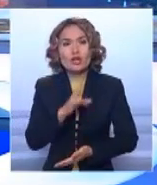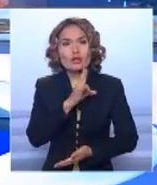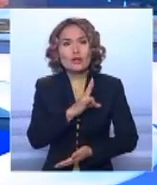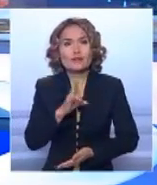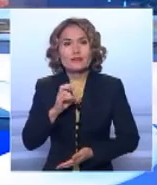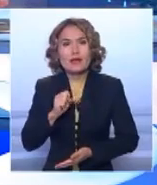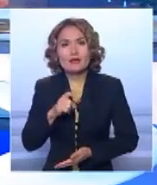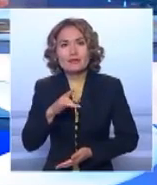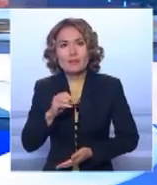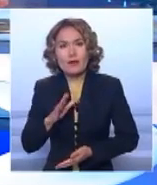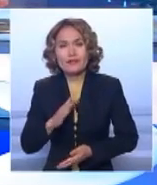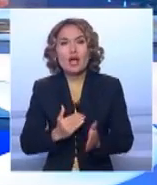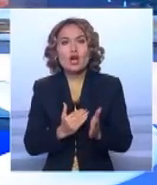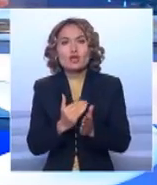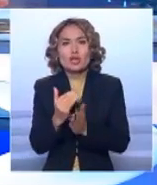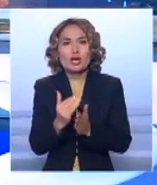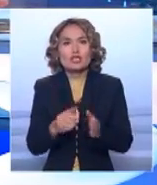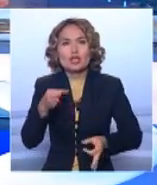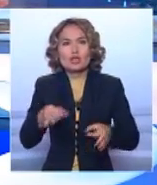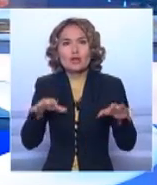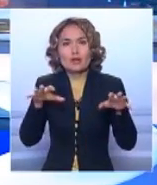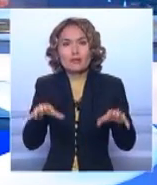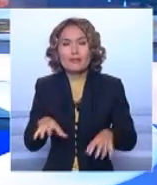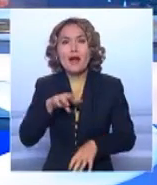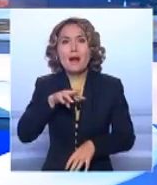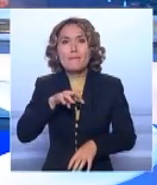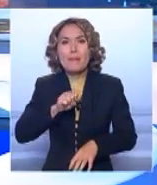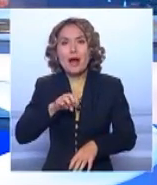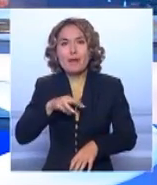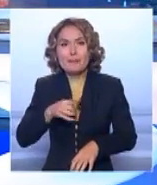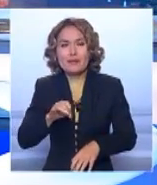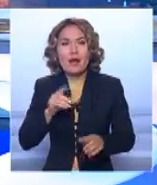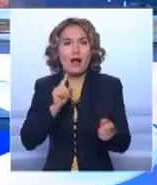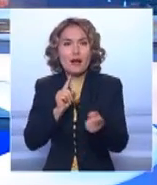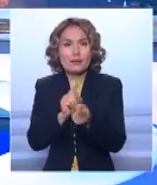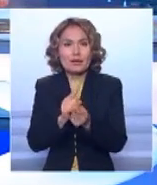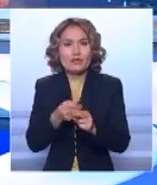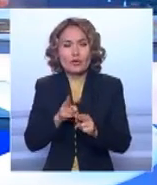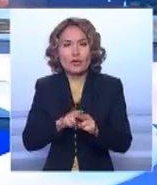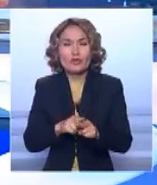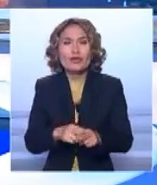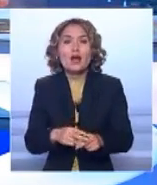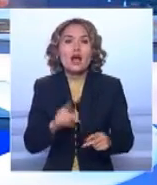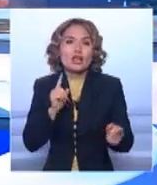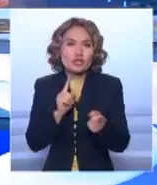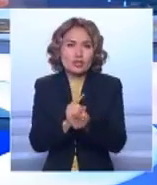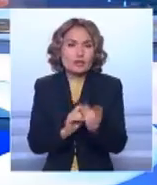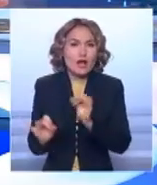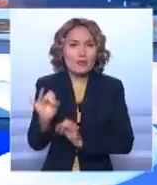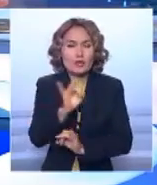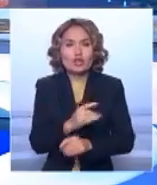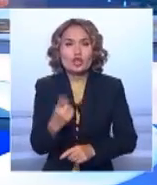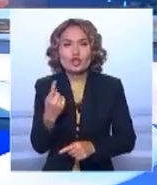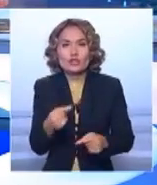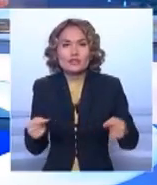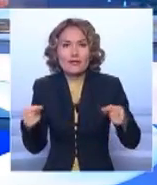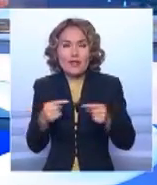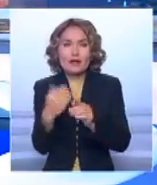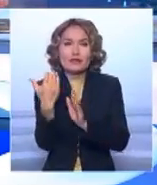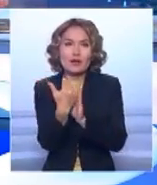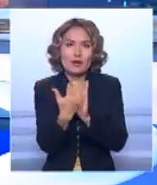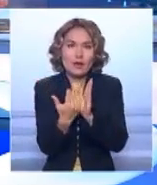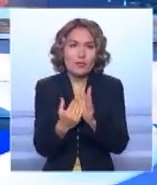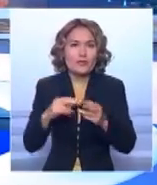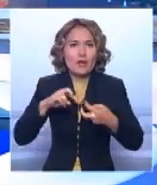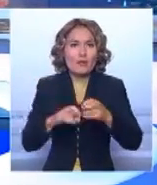басшысы Нұрсұлтан Назарбаев жоғарғы сот төрағасы Қайрат Мәмиді қабылдады. Кездесу барысында 100 нақты қадам ұлт жоспарының іске асырылу